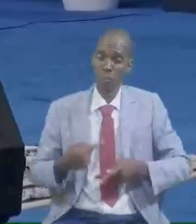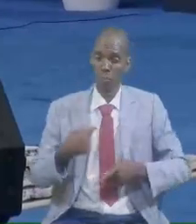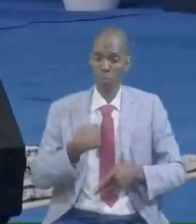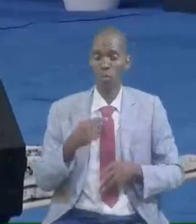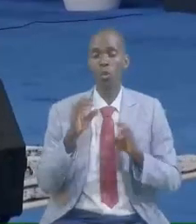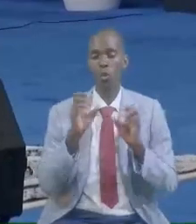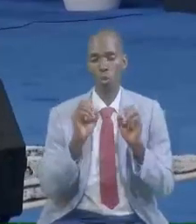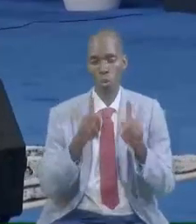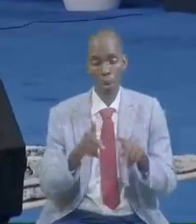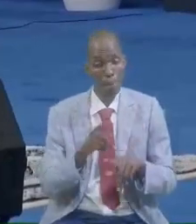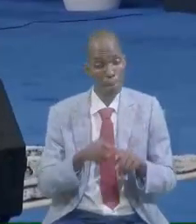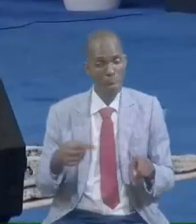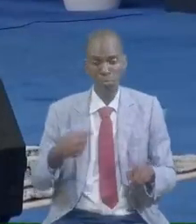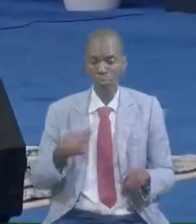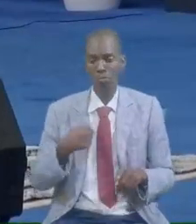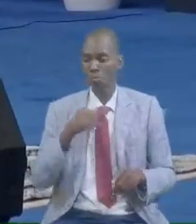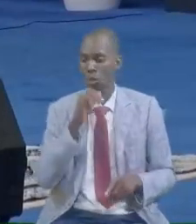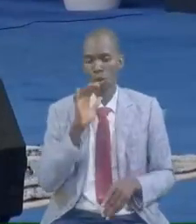Non,